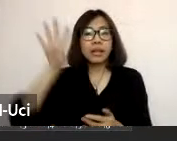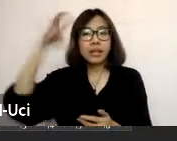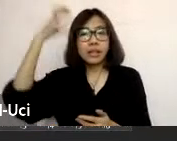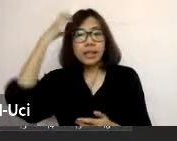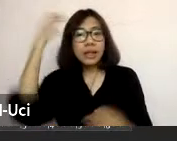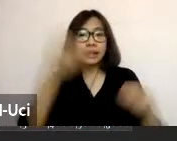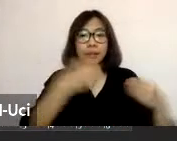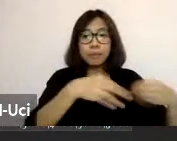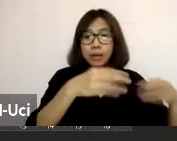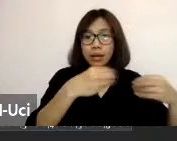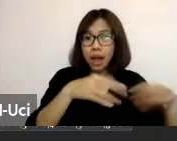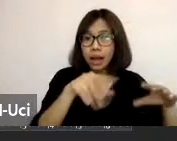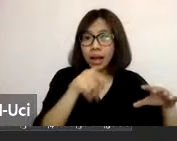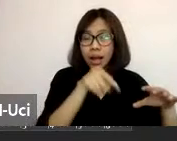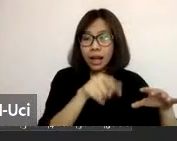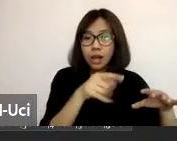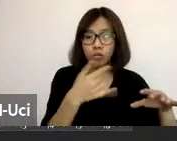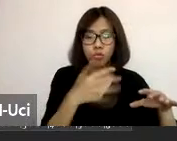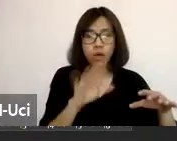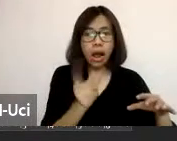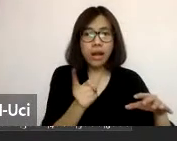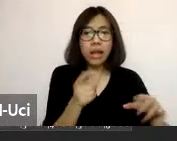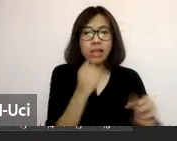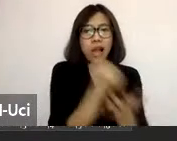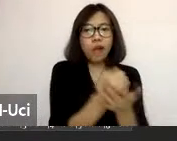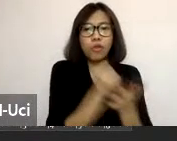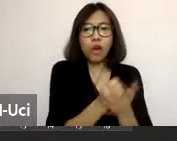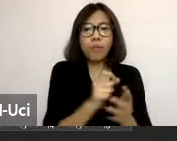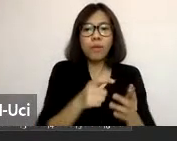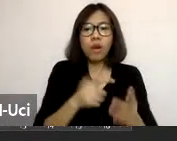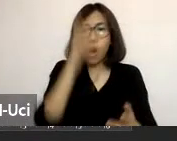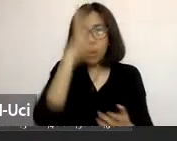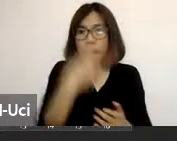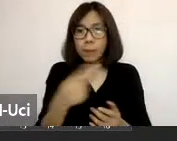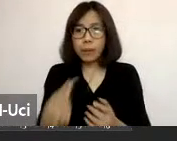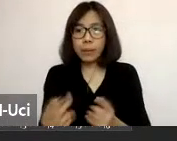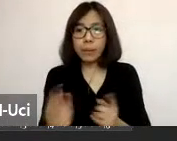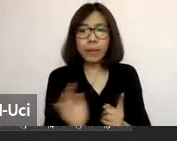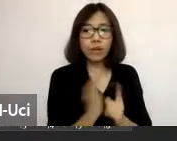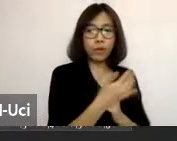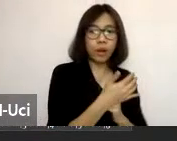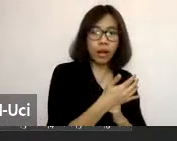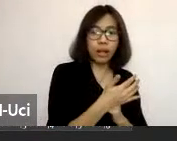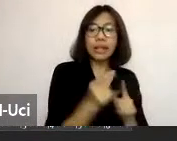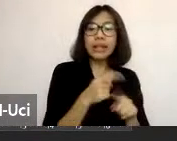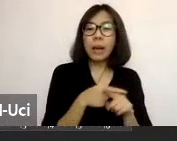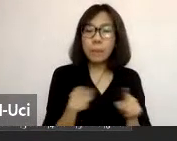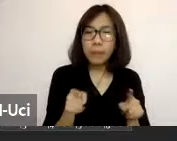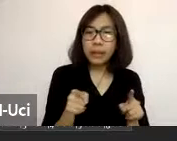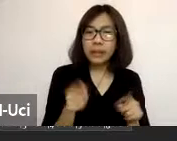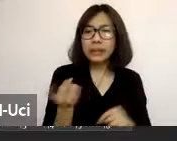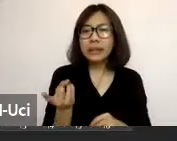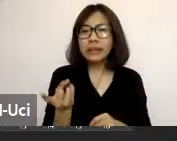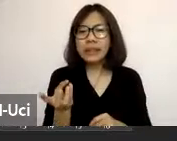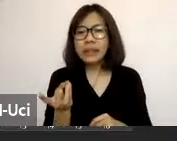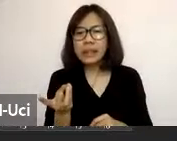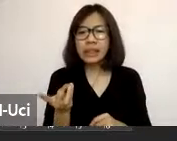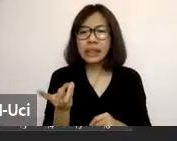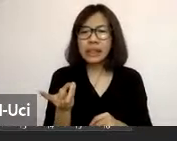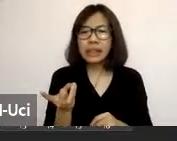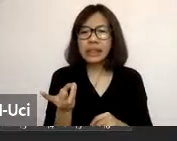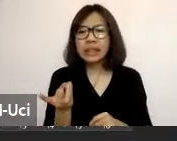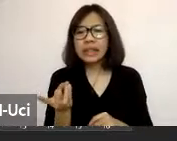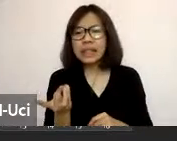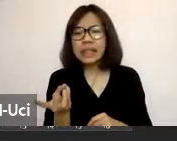Dinas Perdagangan di provinsi menangani Perlindungan Konsumen mereka ada mungkin agak enggan kali